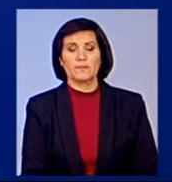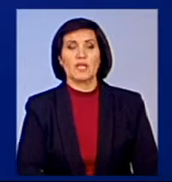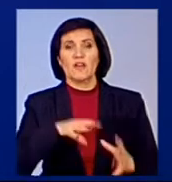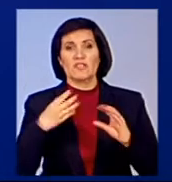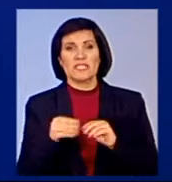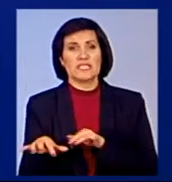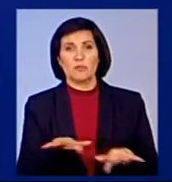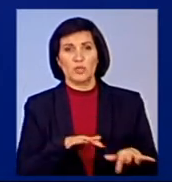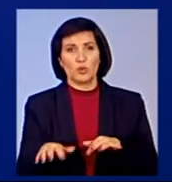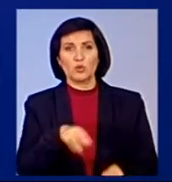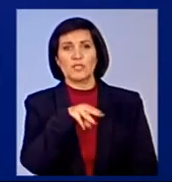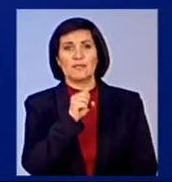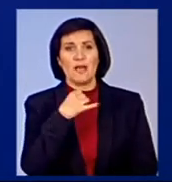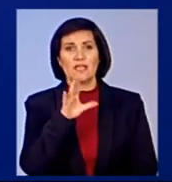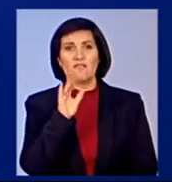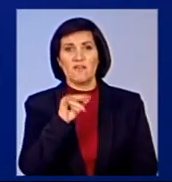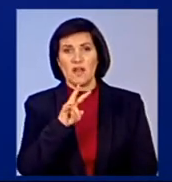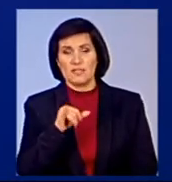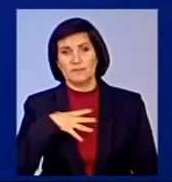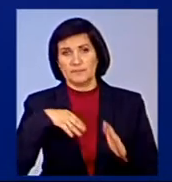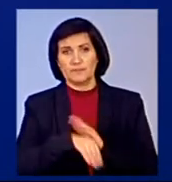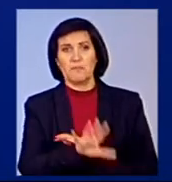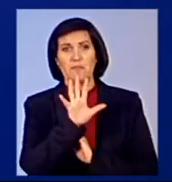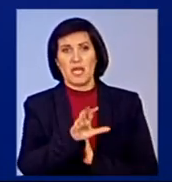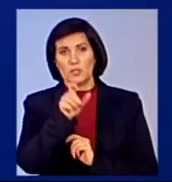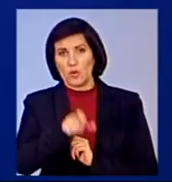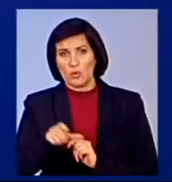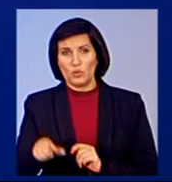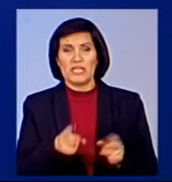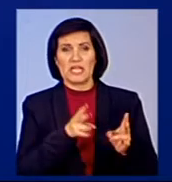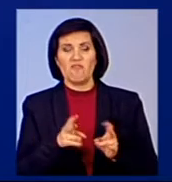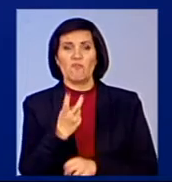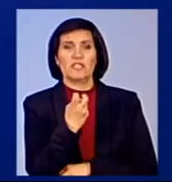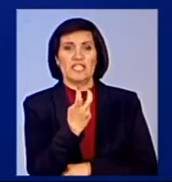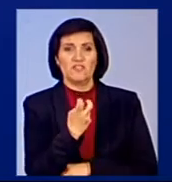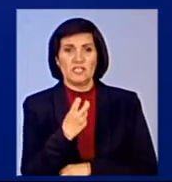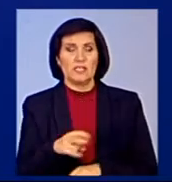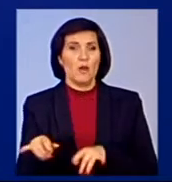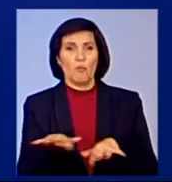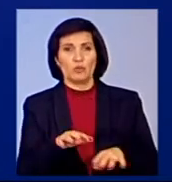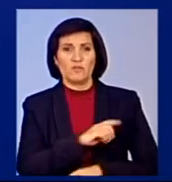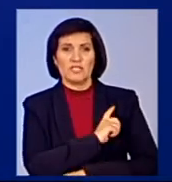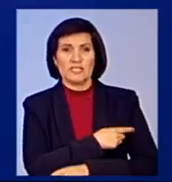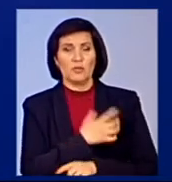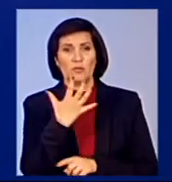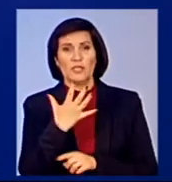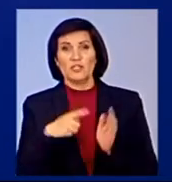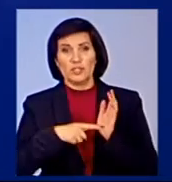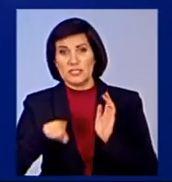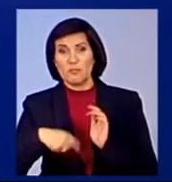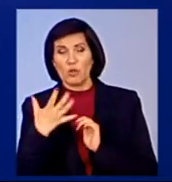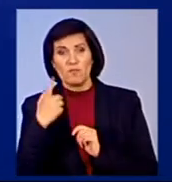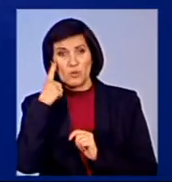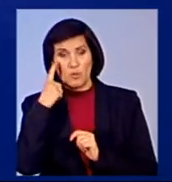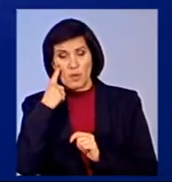Внаслідок землетрусу на Тайвані загинуло 5 людей, травмовано понад 200. Поштовхи силою 6,5 балів струсунули